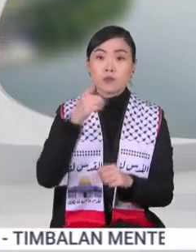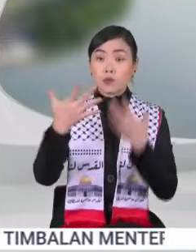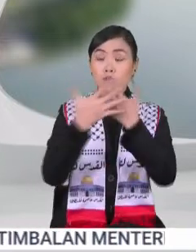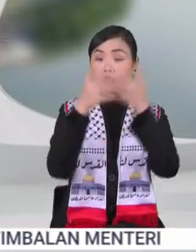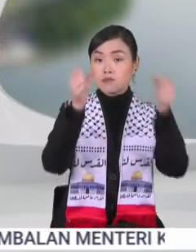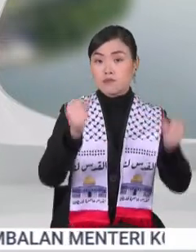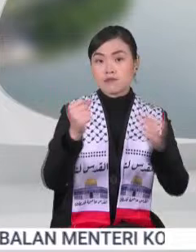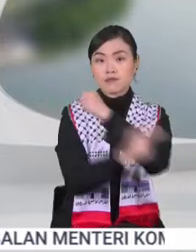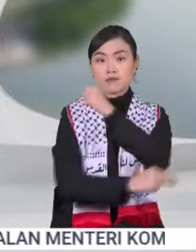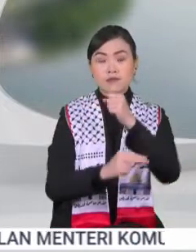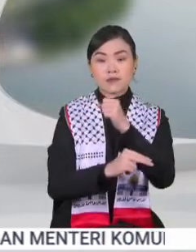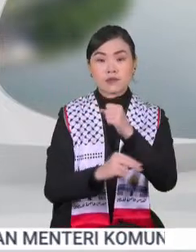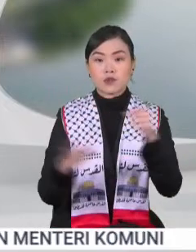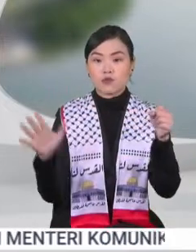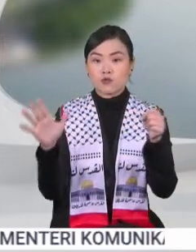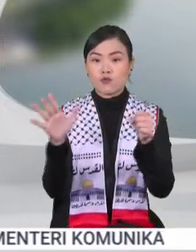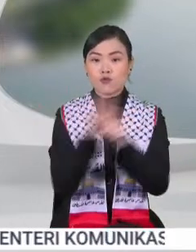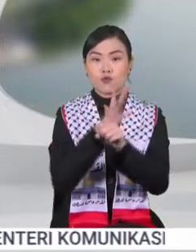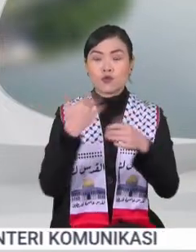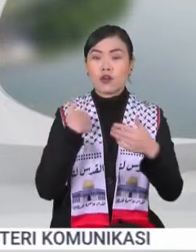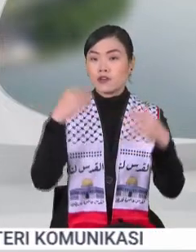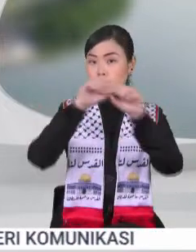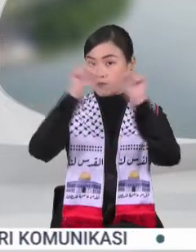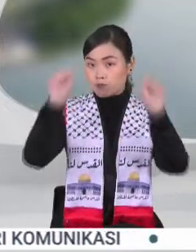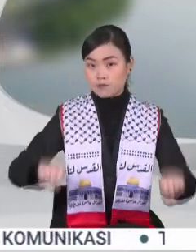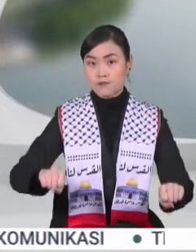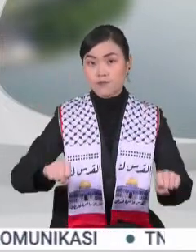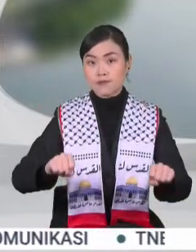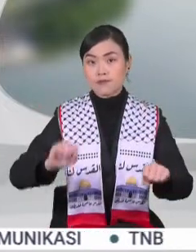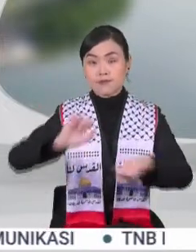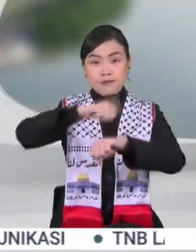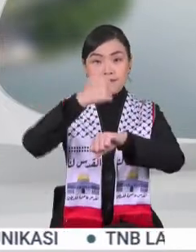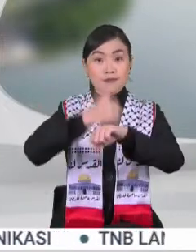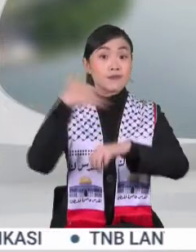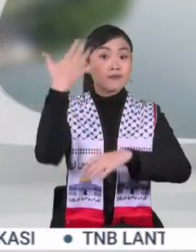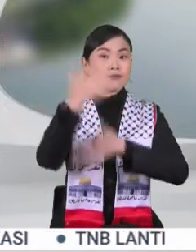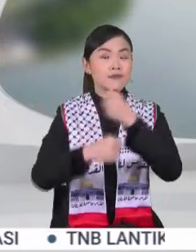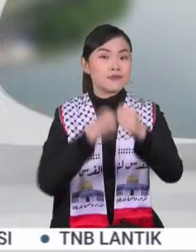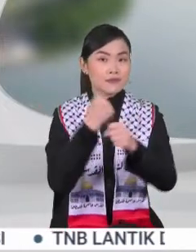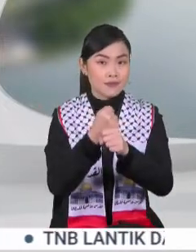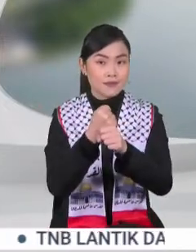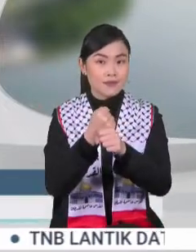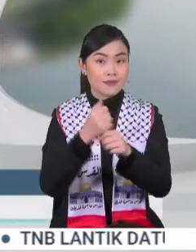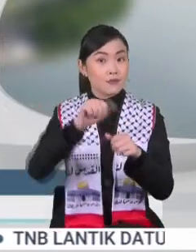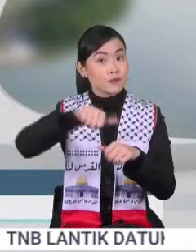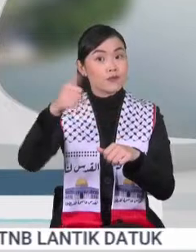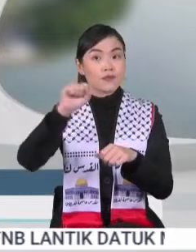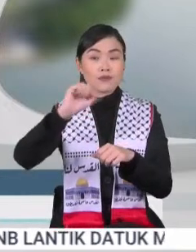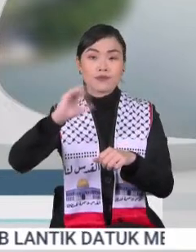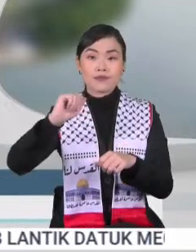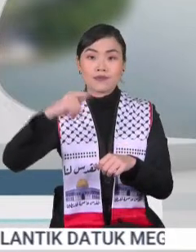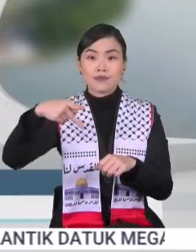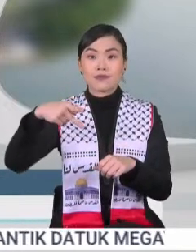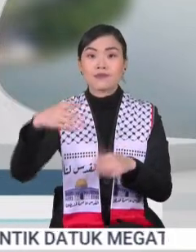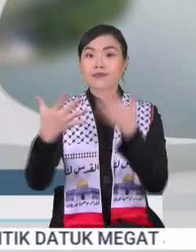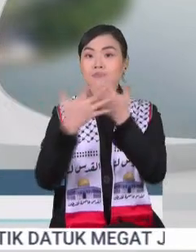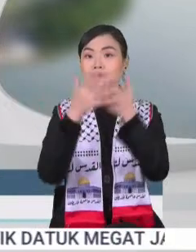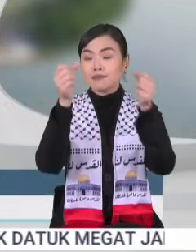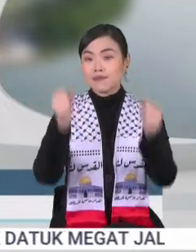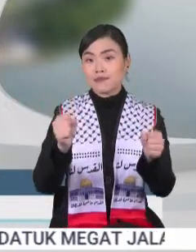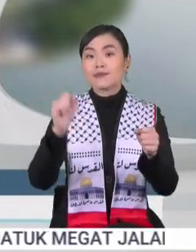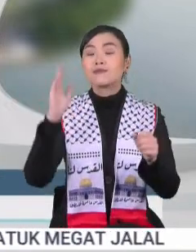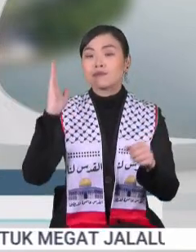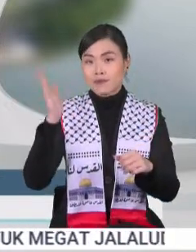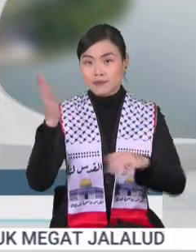di negeri akan dilengkapi sistem berkenaan yang dijangka dipasang tahun depan selain skap beberapa kemudahan penjara juga akan